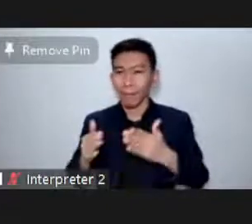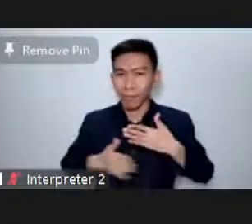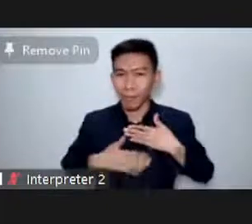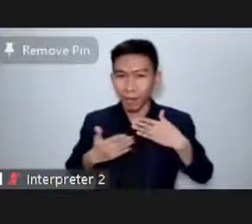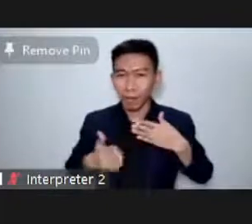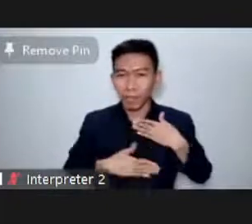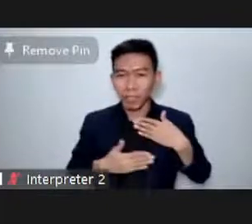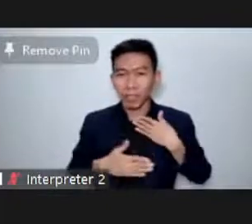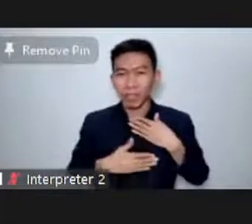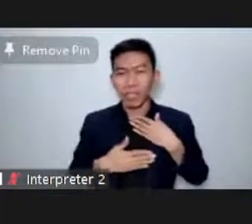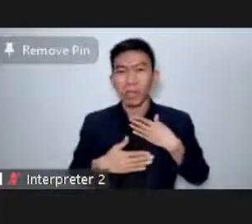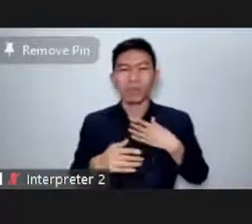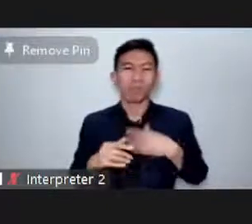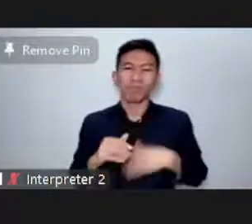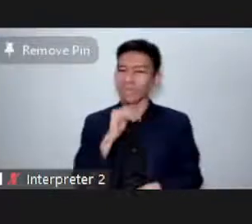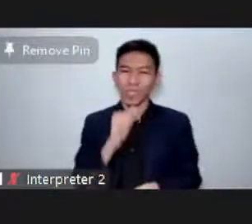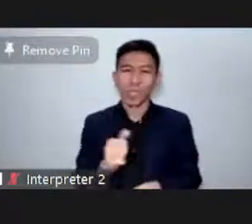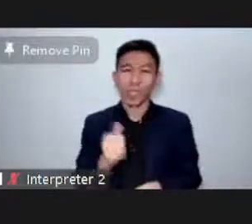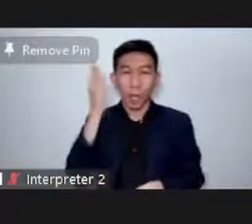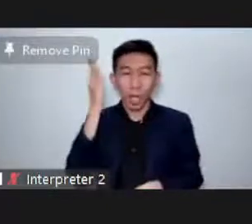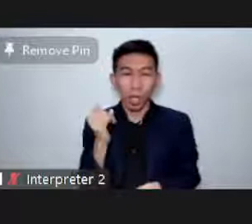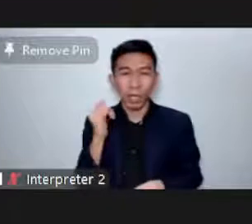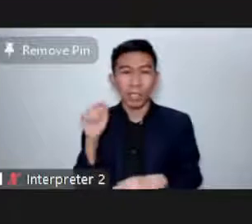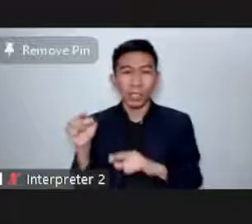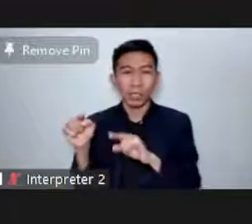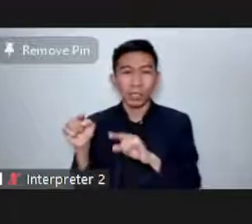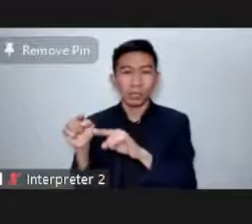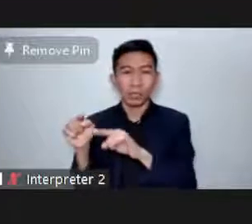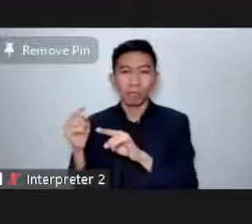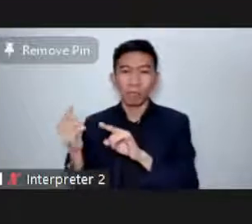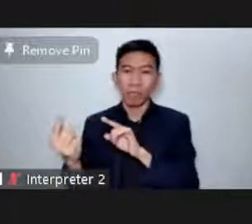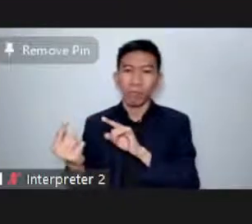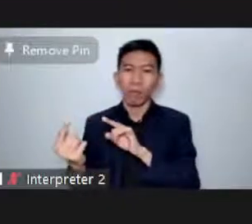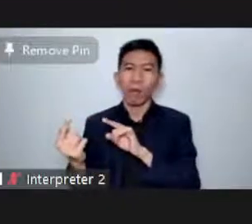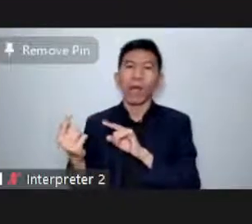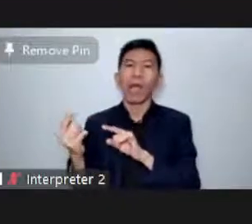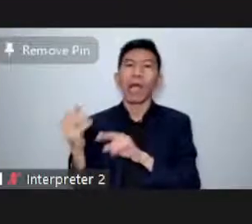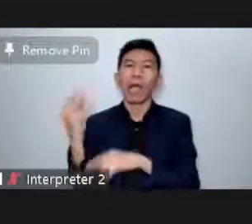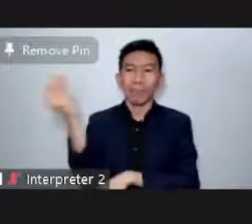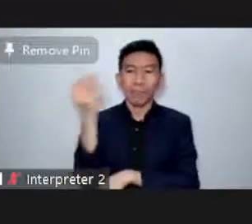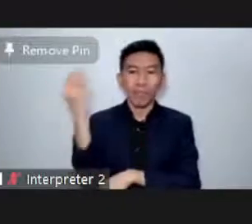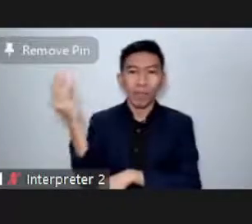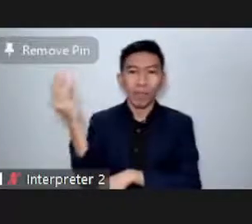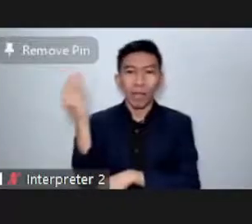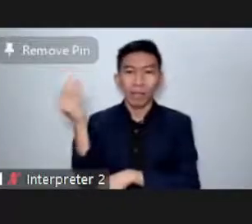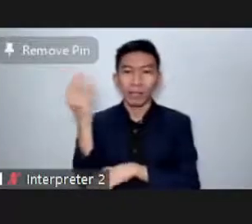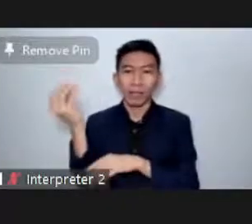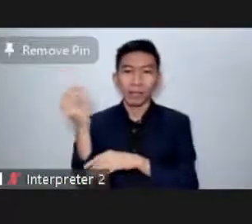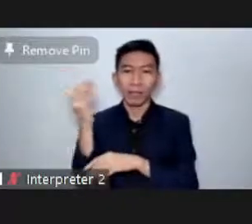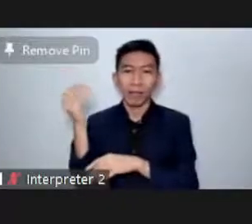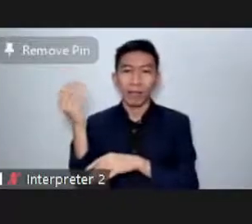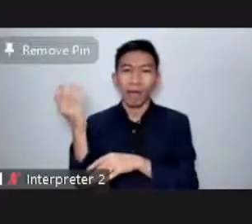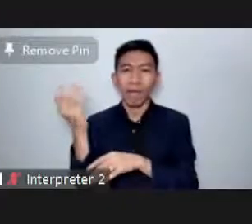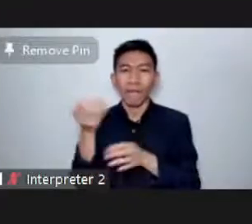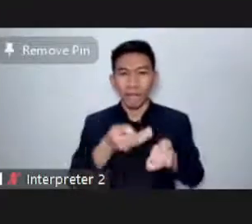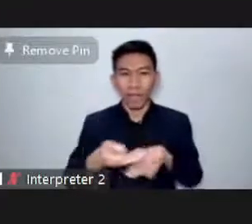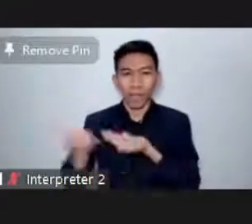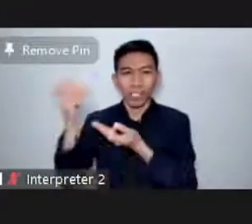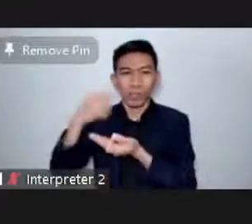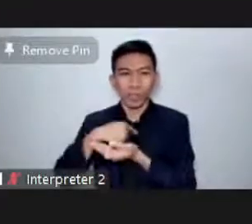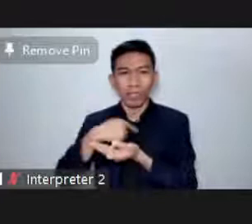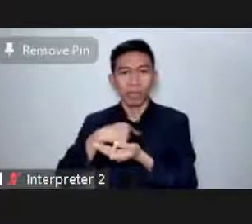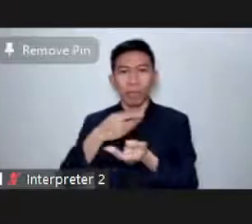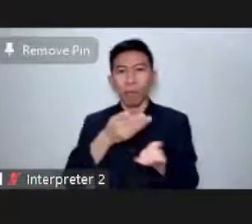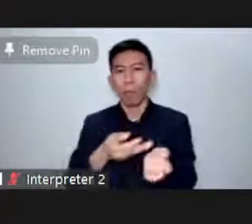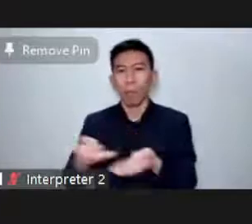hindi po dahil hinatid po ako, sinalubong po ako ng ambulansya po mula airport, hinatid sa East Avenue